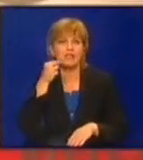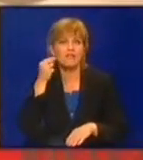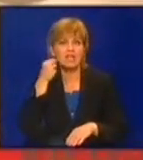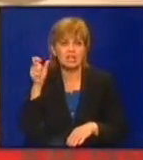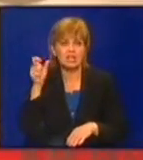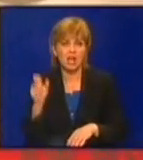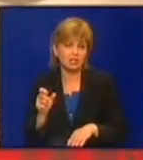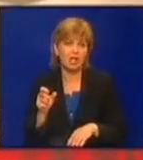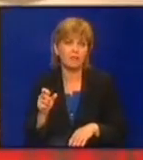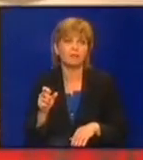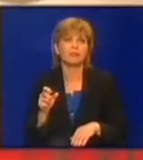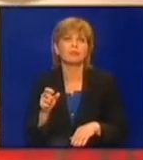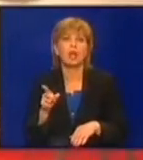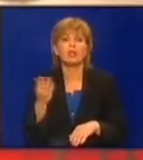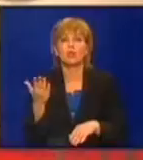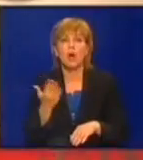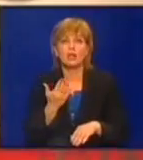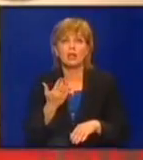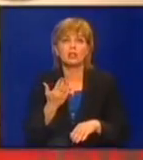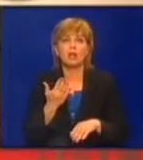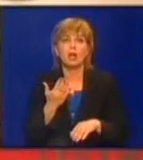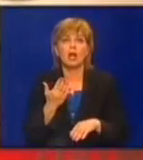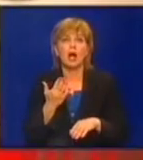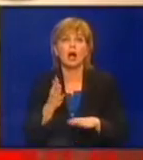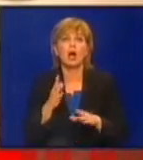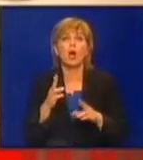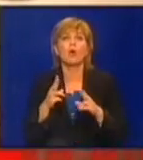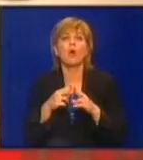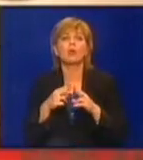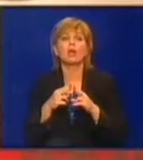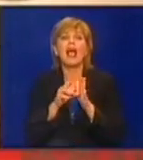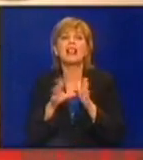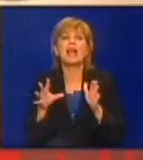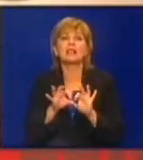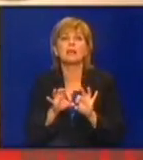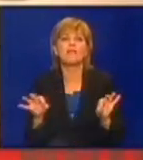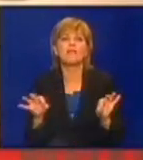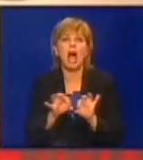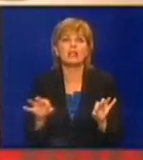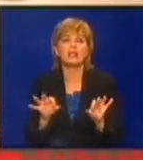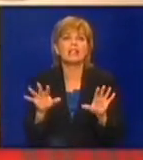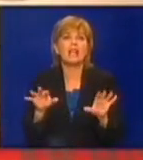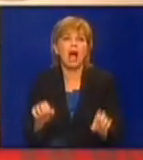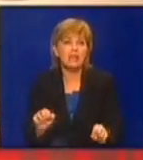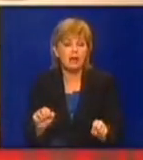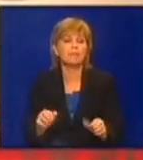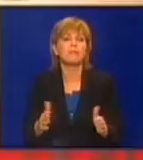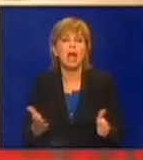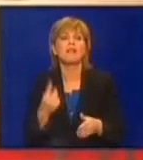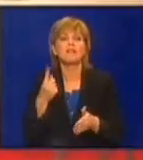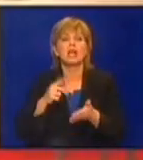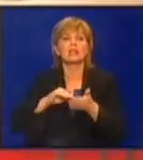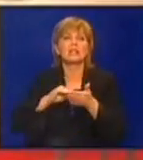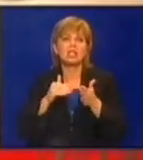kurš nonāca kontaktā, ir pieķēries pie atklātiem elektrības vadiem ar elektrotraumu. Ir arī viena